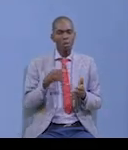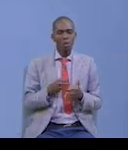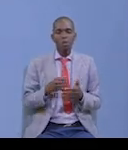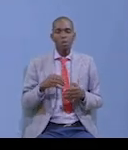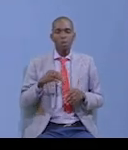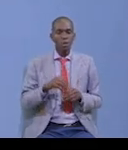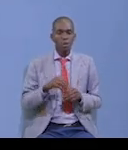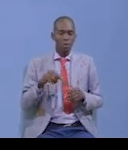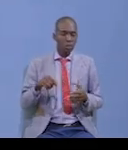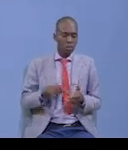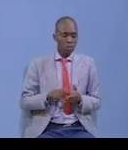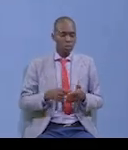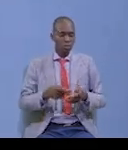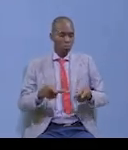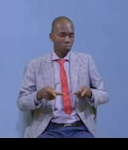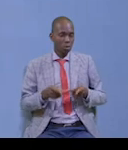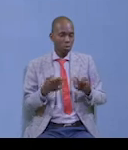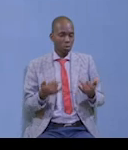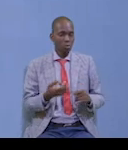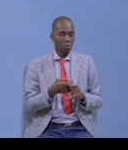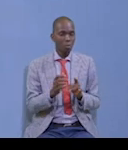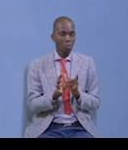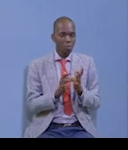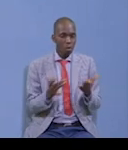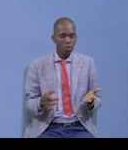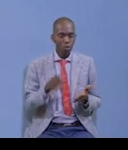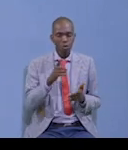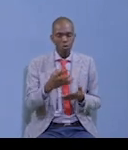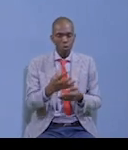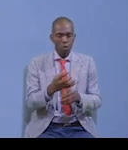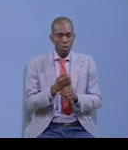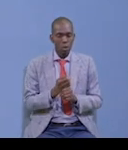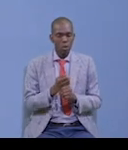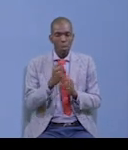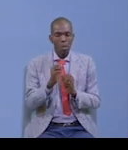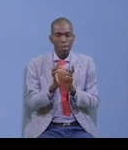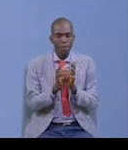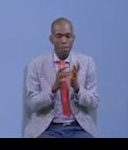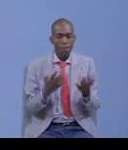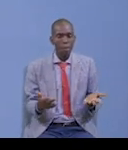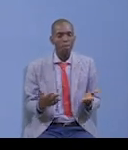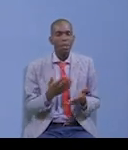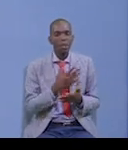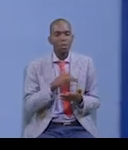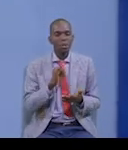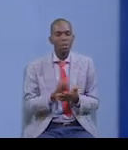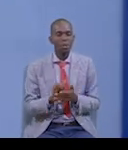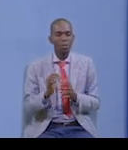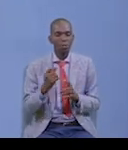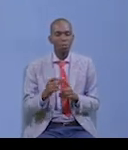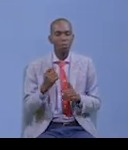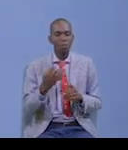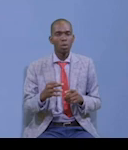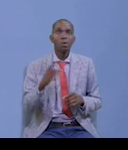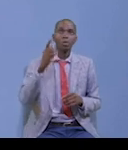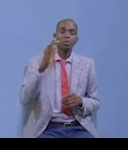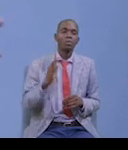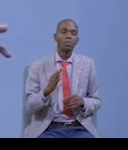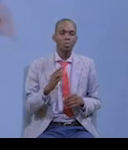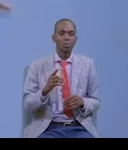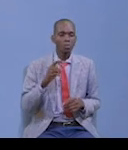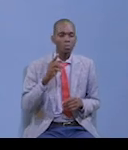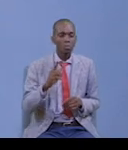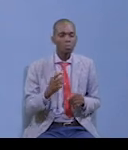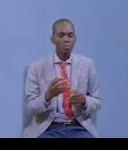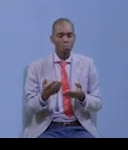you take the scripture. ఈ స్థానములోకి లేఖనాలు తీసుకుంటే, and that scripture, the word of God. ఆ దేవుని లేఖనములు. You